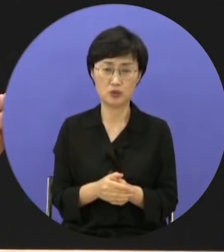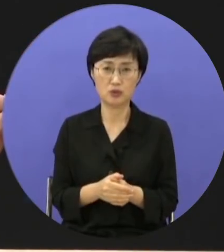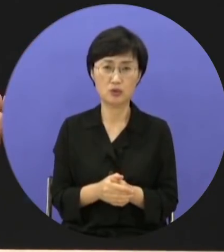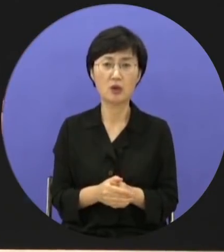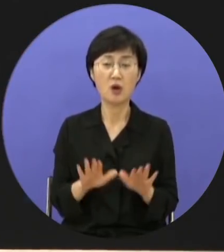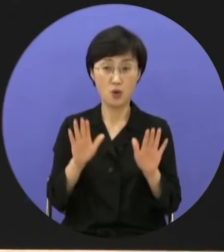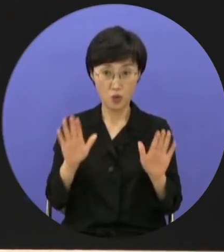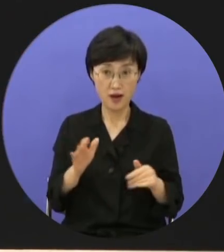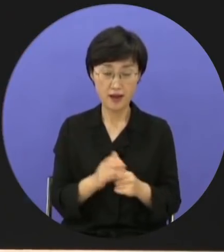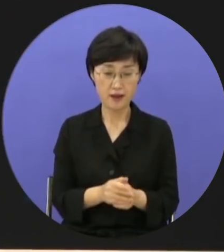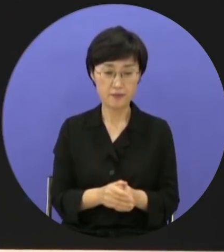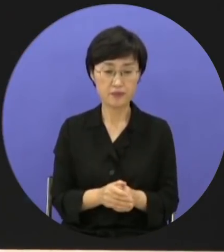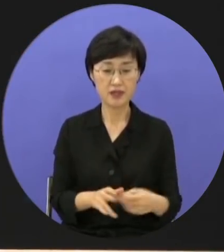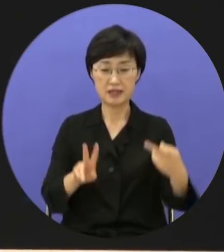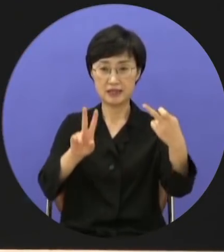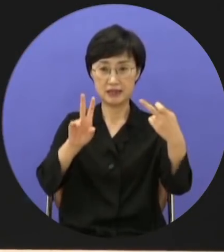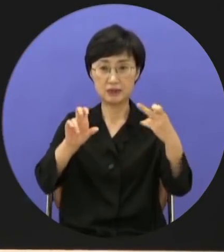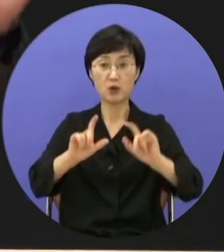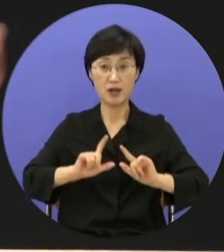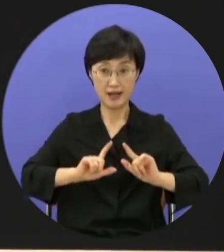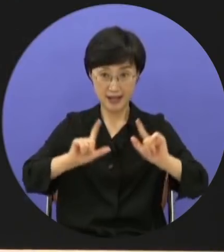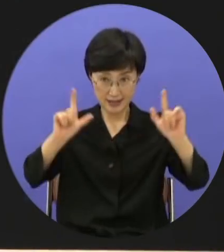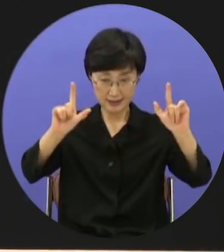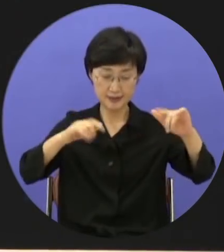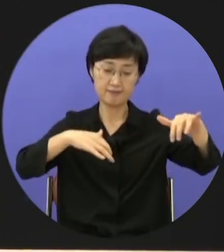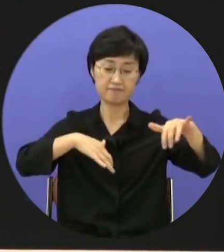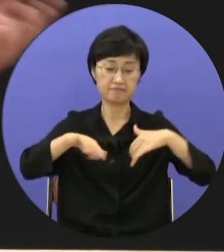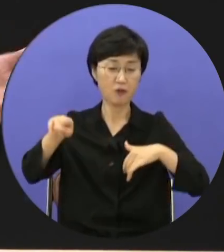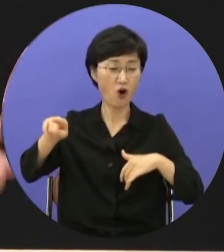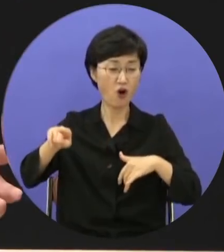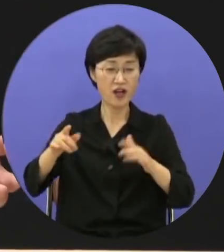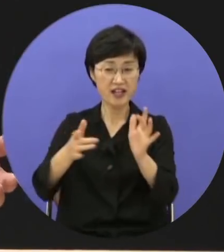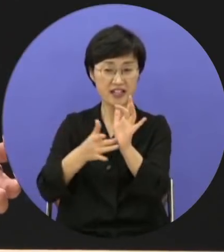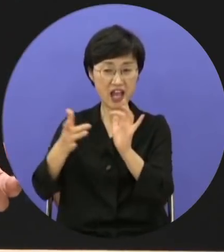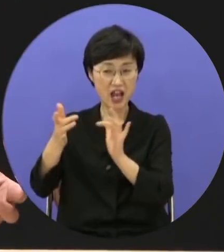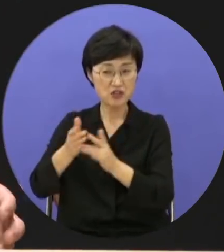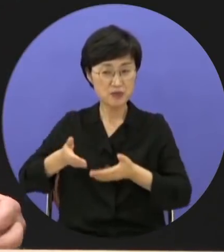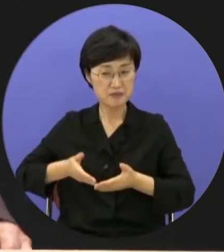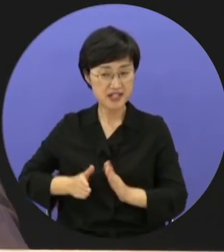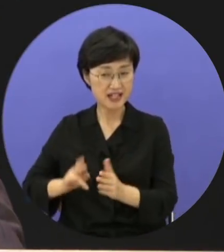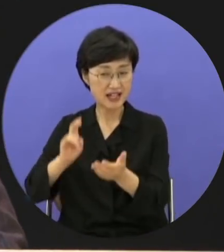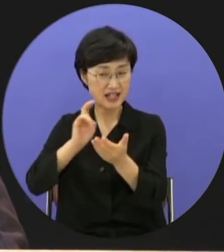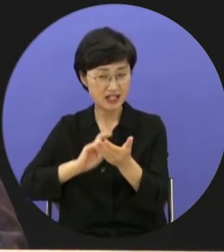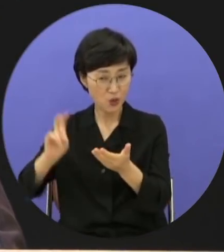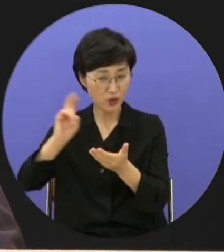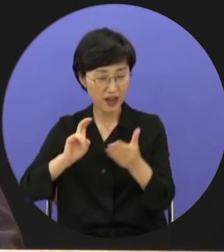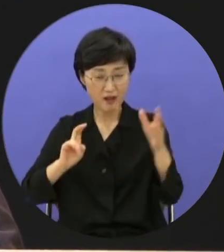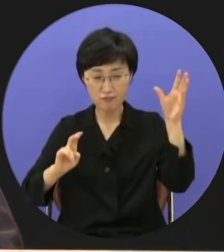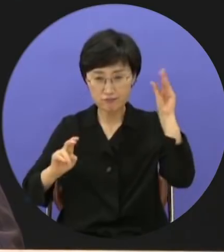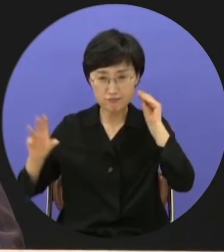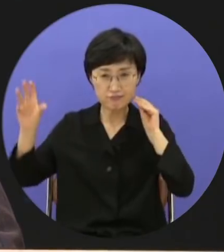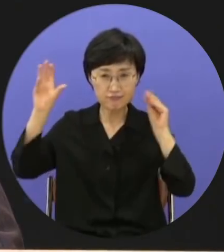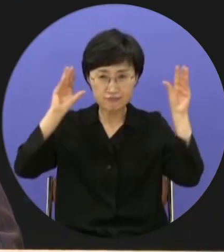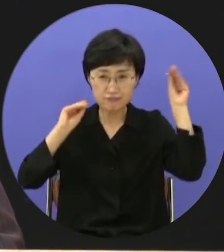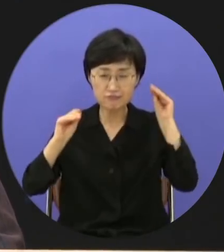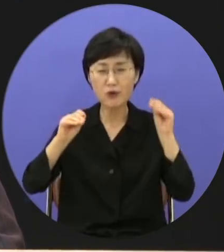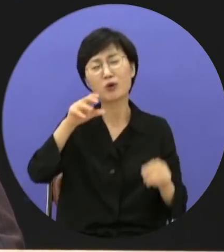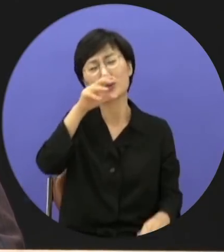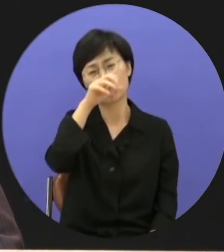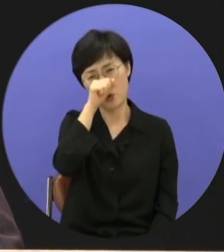사람이라도 길 듣도록 틀고. 만들어봐라 이렇게 한 겁니다. And so my original intent was, let's make these Christmas